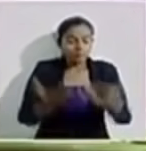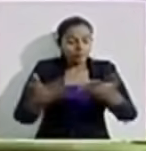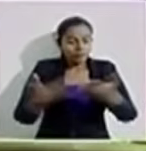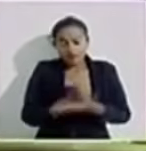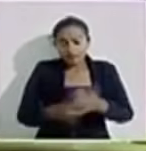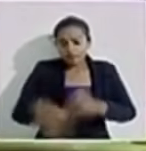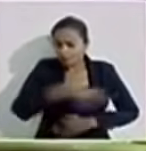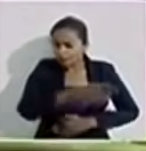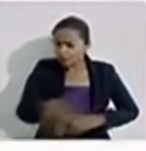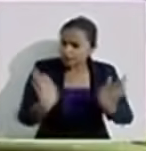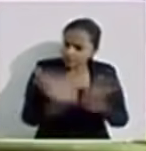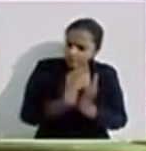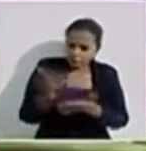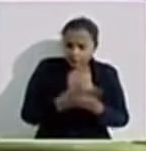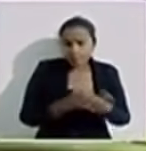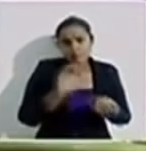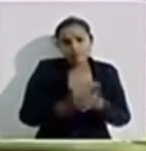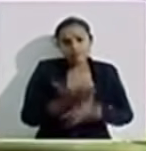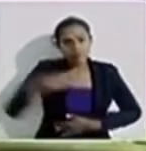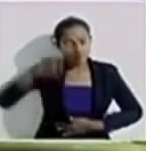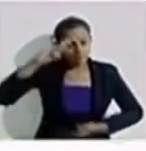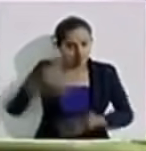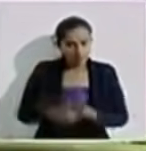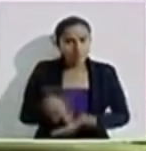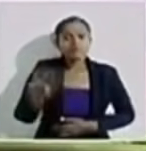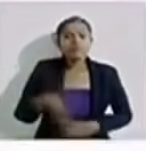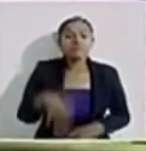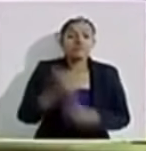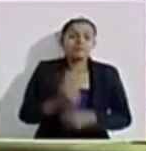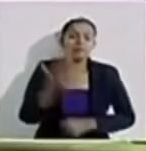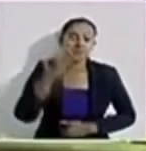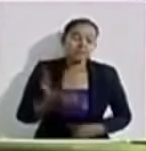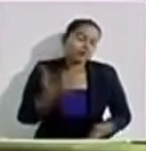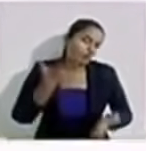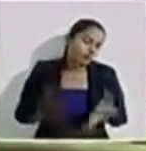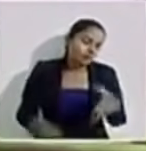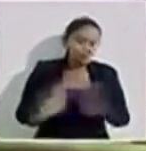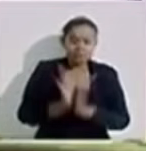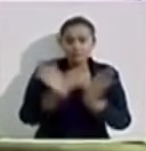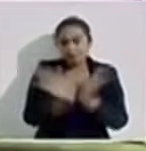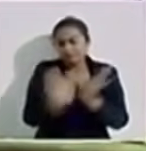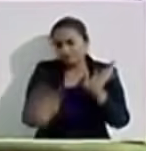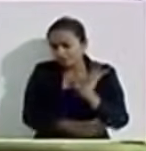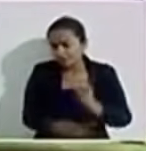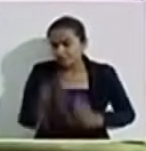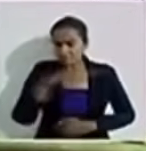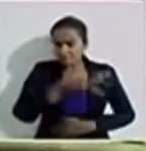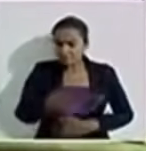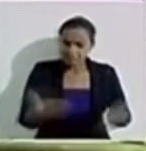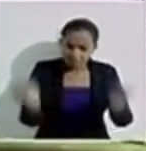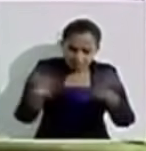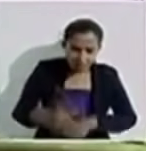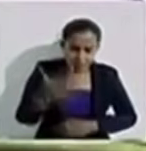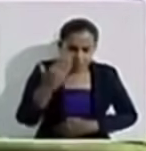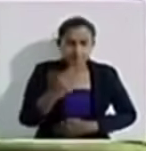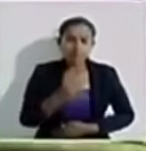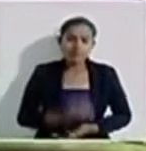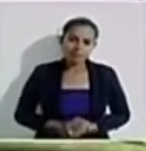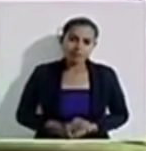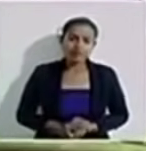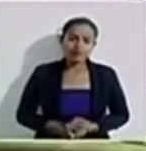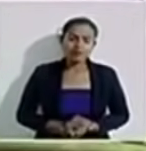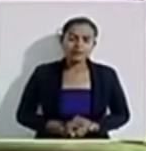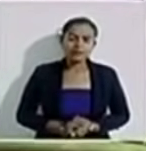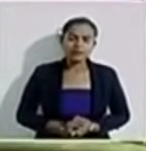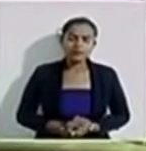same government is now laying waste to each tree, river and lake with no remorse. මහාසෝනා ගැහුවා වගේ විනාශ